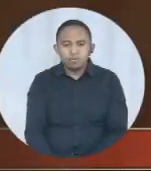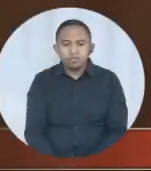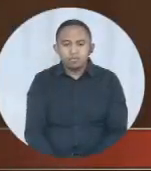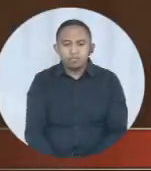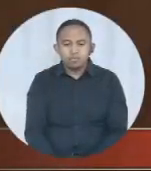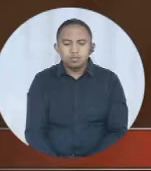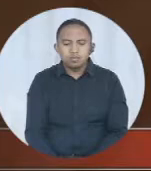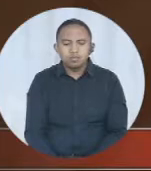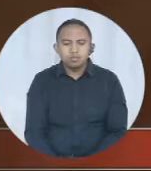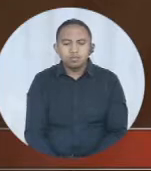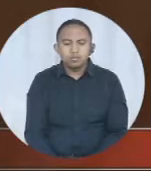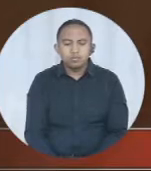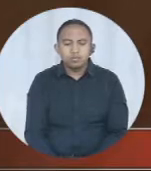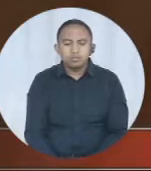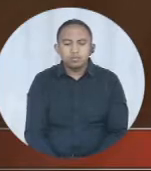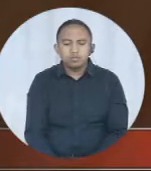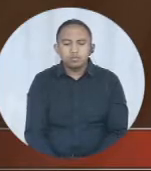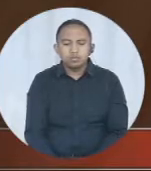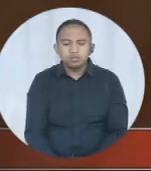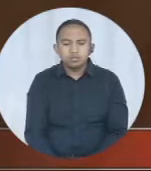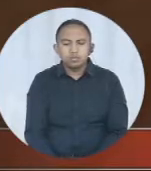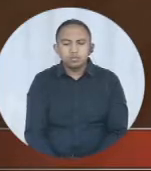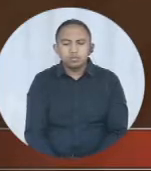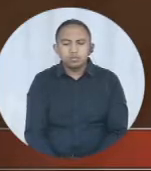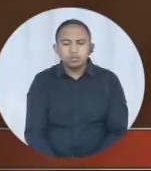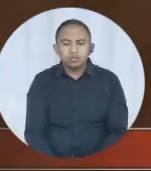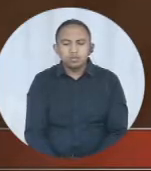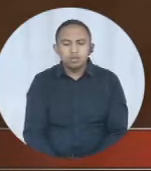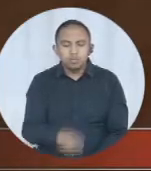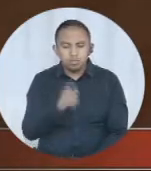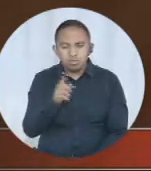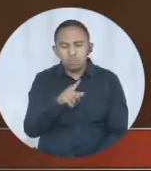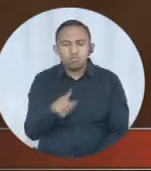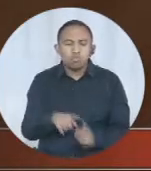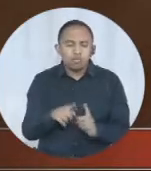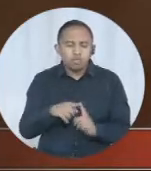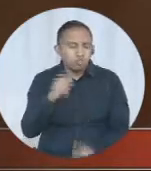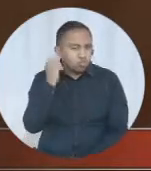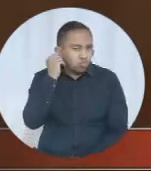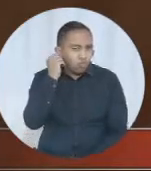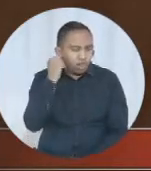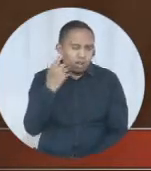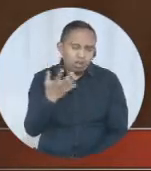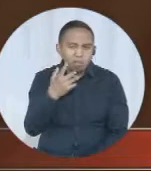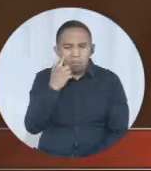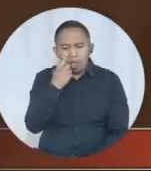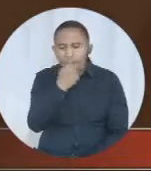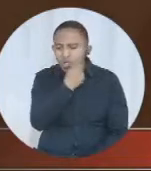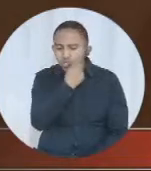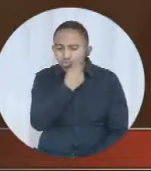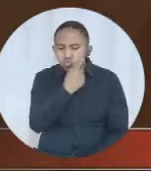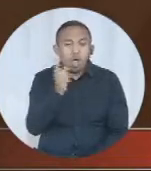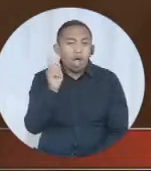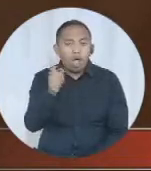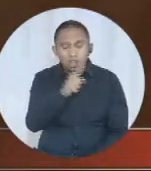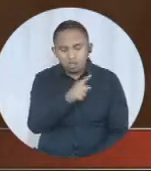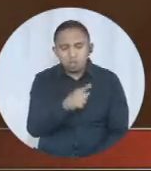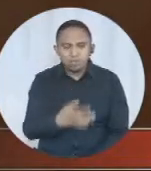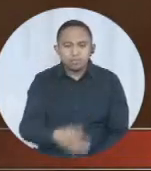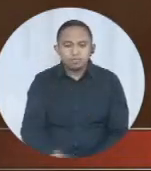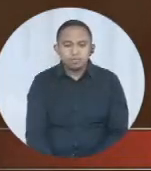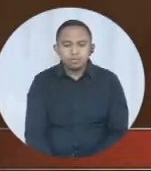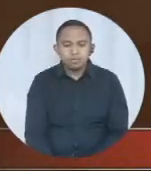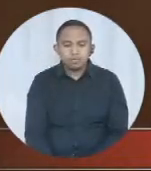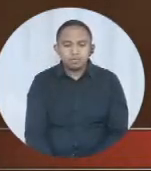sofo, ianareo ny masoko any amin'ny toerana rehetra dikan'izany. Raha misy